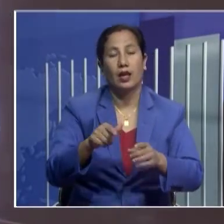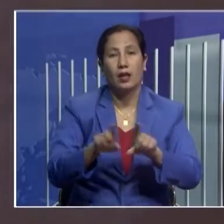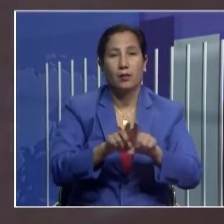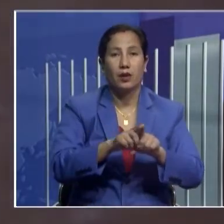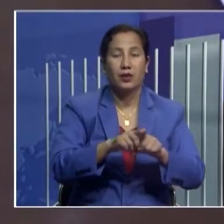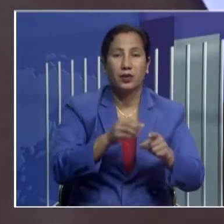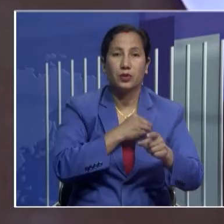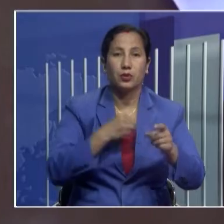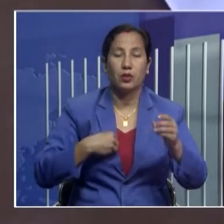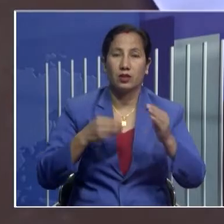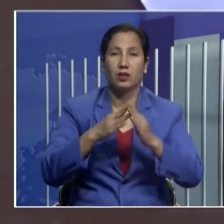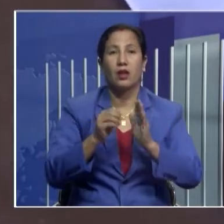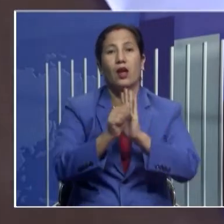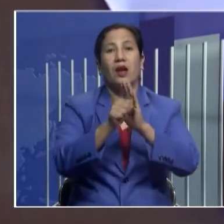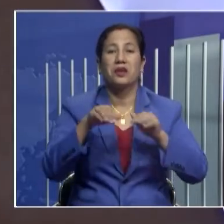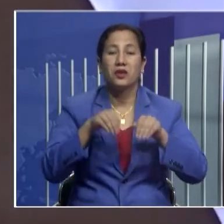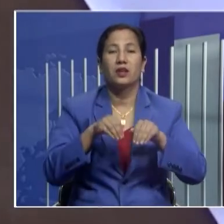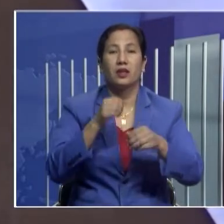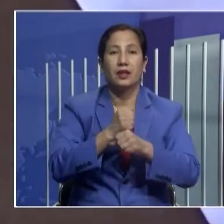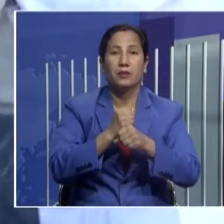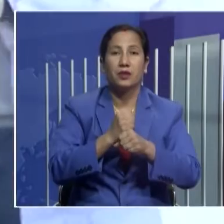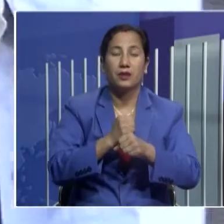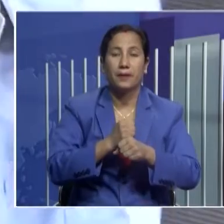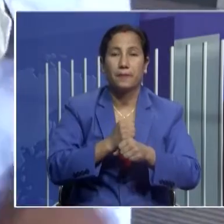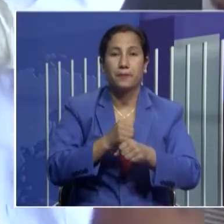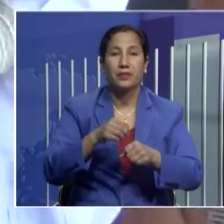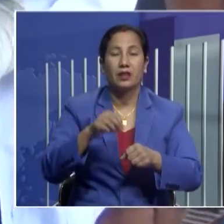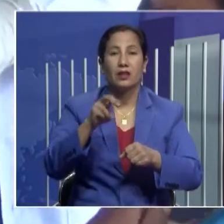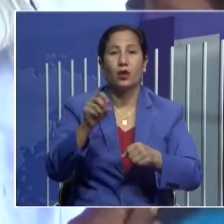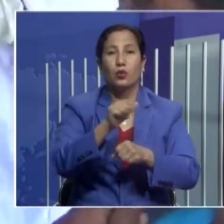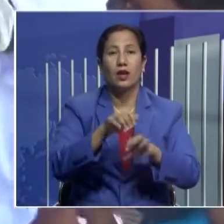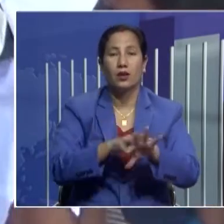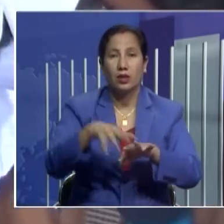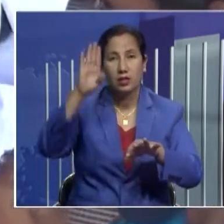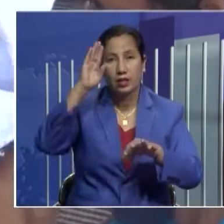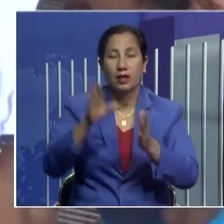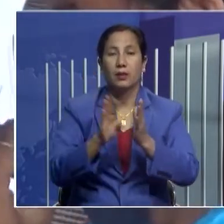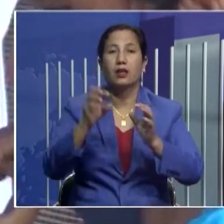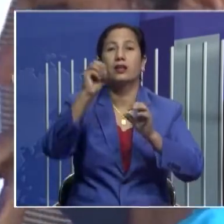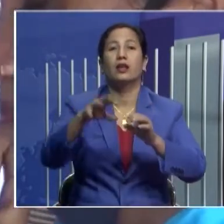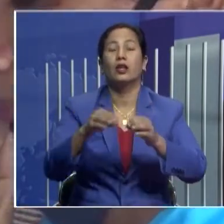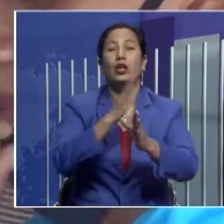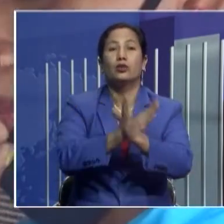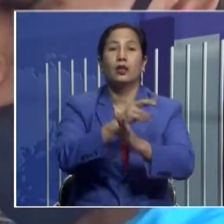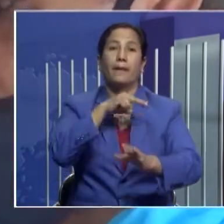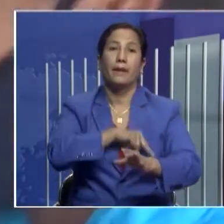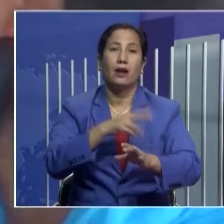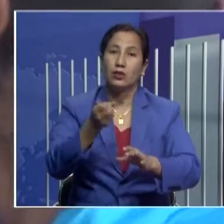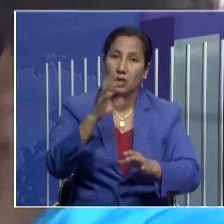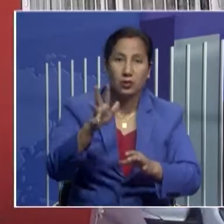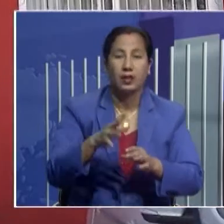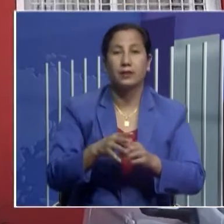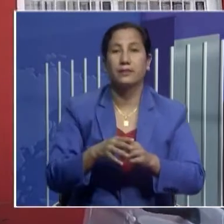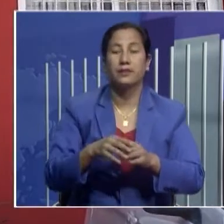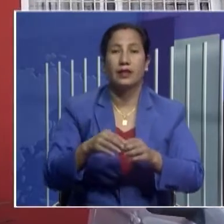कतिपय स्वास्थ्यकर्मीहरू अग्रपङ्क्तिमा खटिएर नै काम गरिरहनु भएको छ। तर उहाँहरूले सरकारबाट प्रदान गरिने जोखिम भत्ता पाउन नसकेको बताउनु भएको